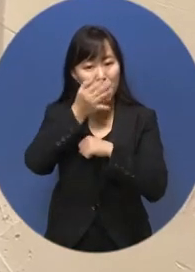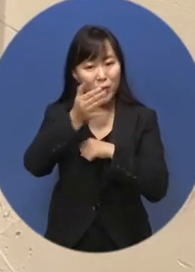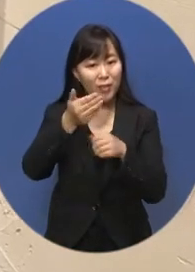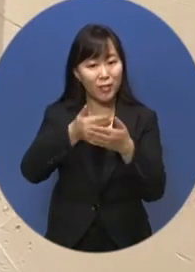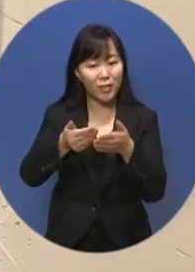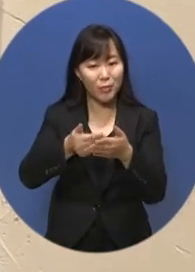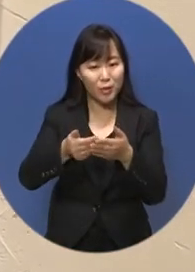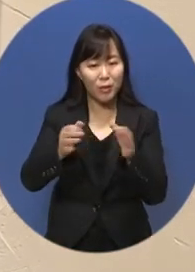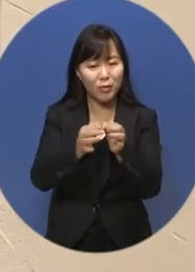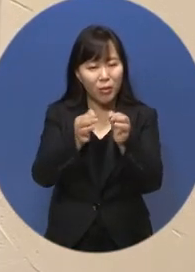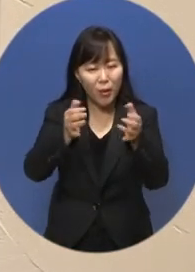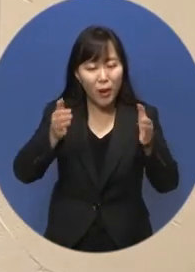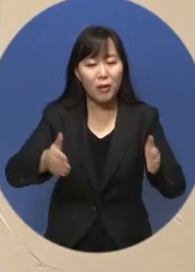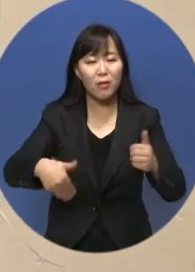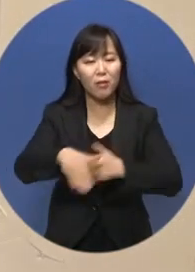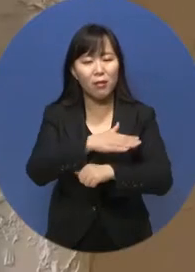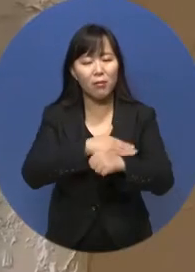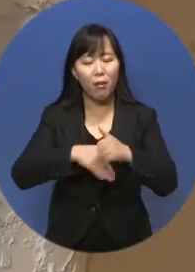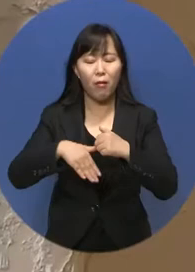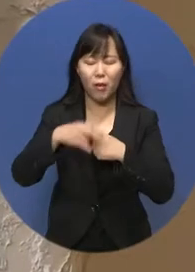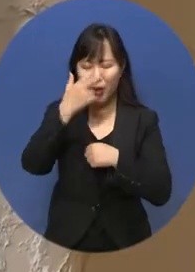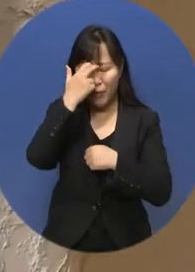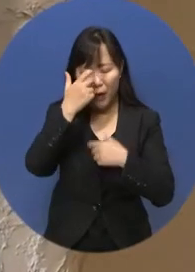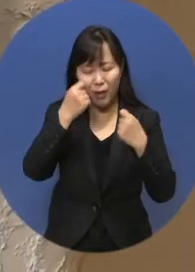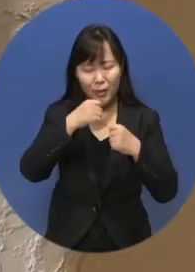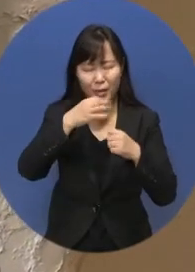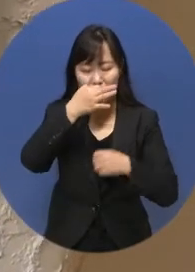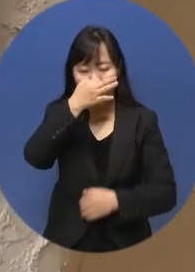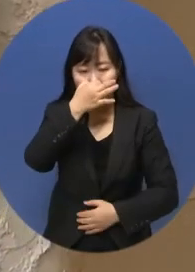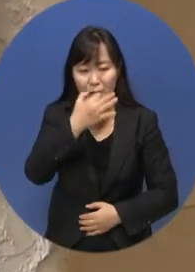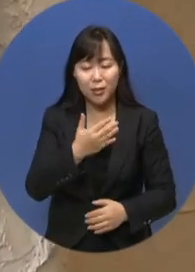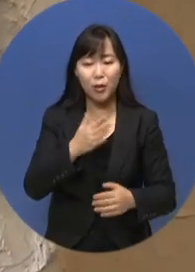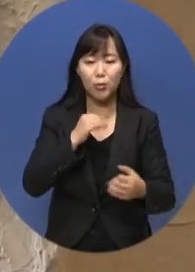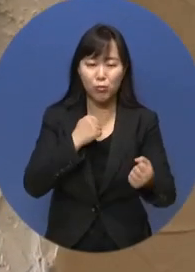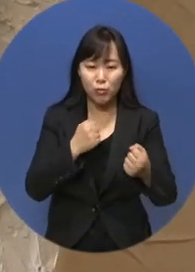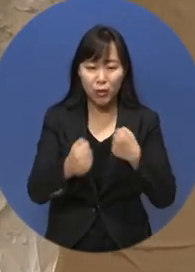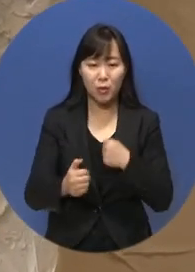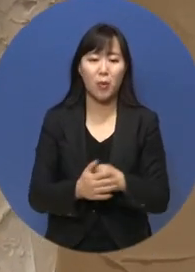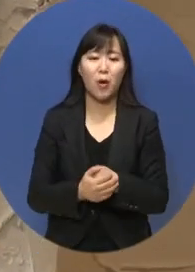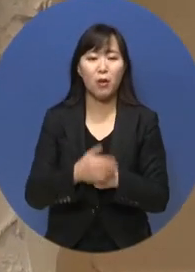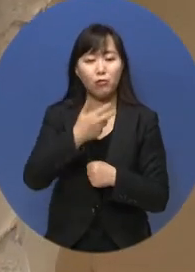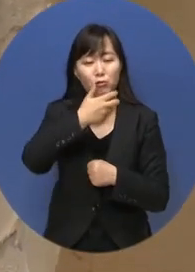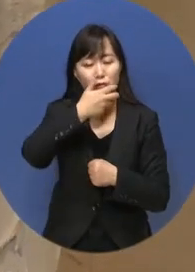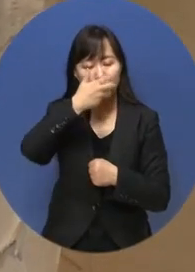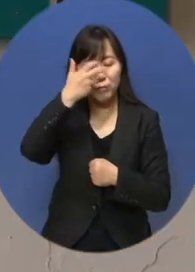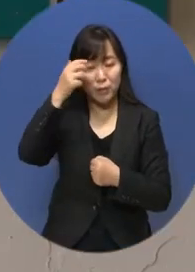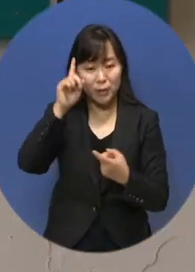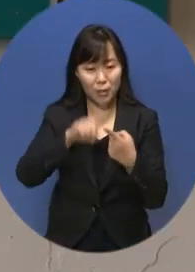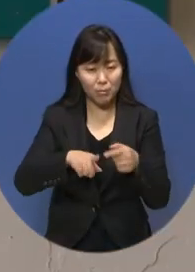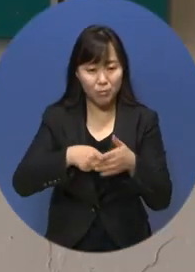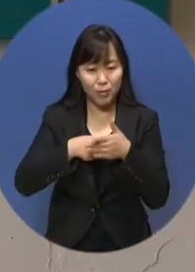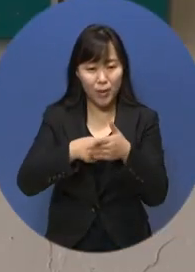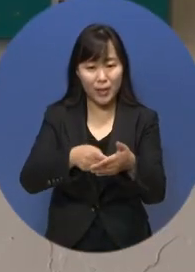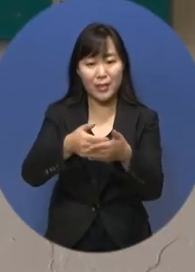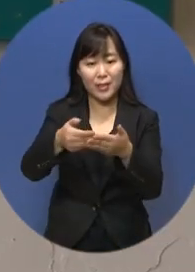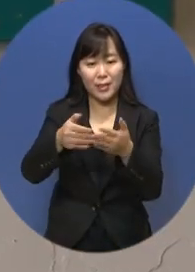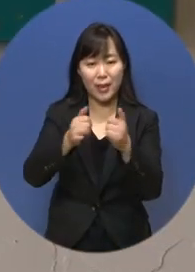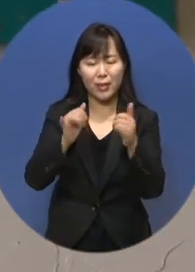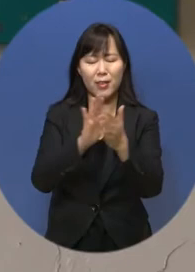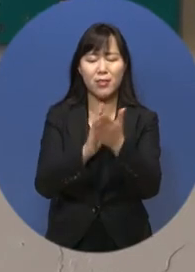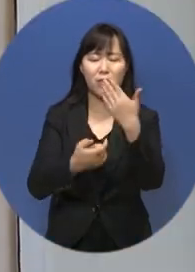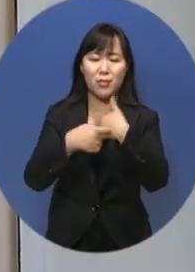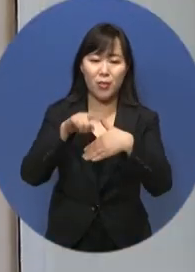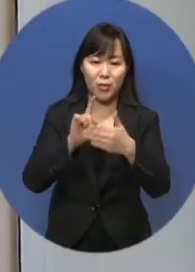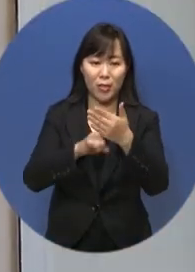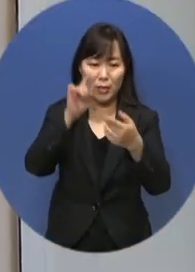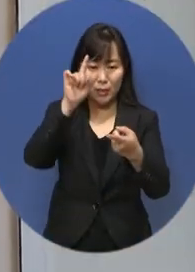작품들은 그동안 현실이 만만치 않은 힘든 시기임에도 불구하고 꿈을 포기하지 않는 작가들의 열정이